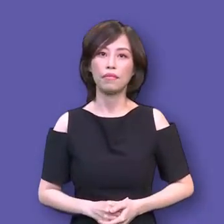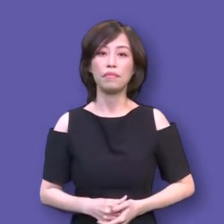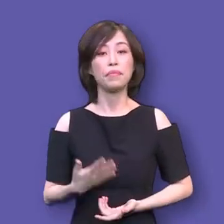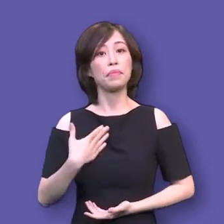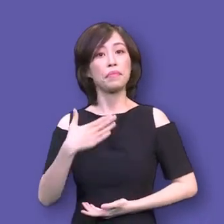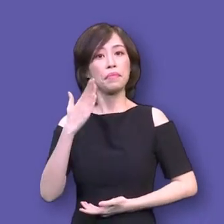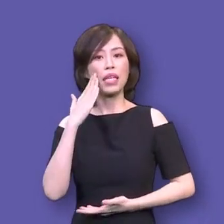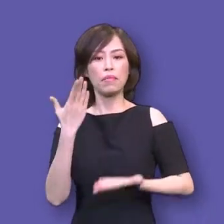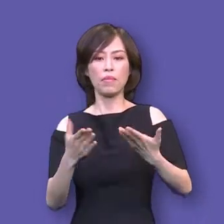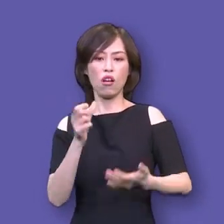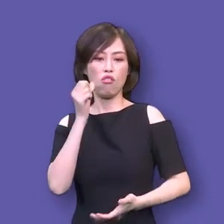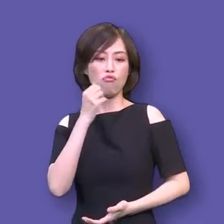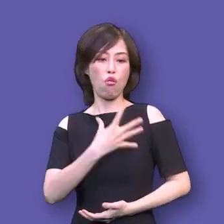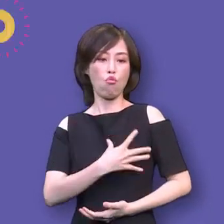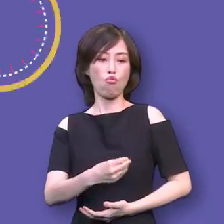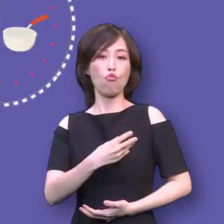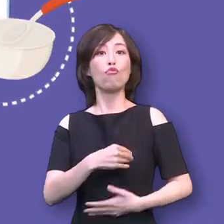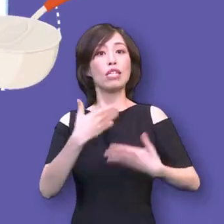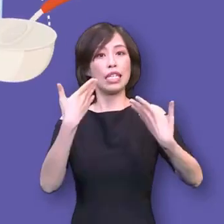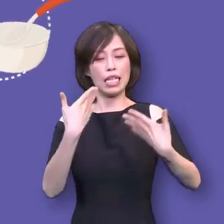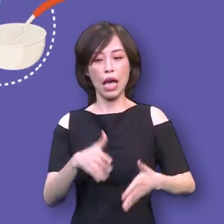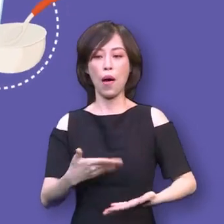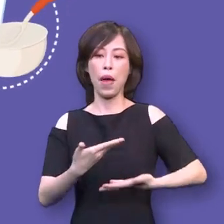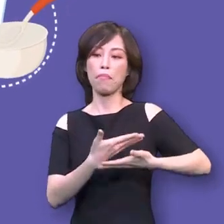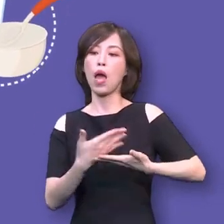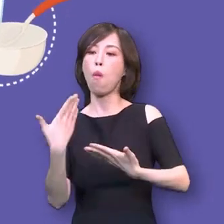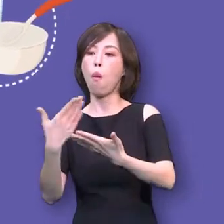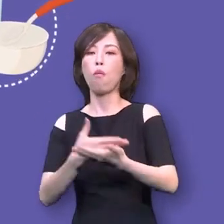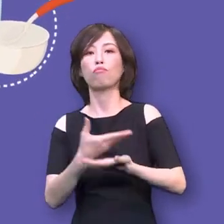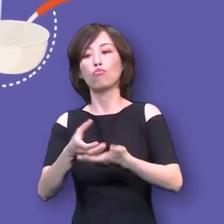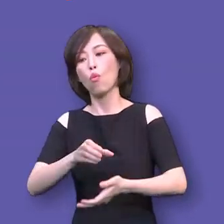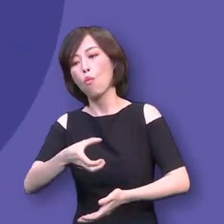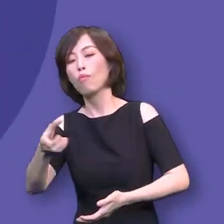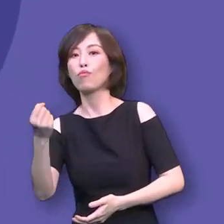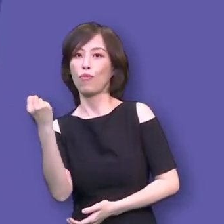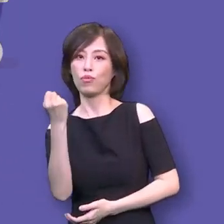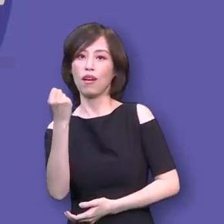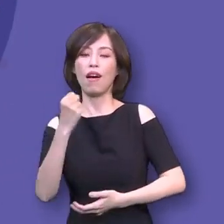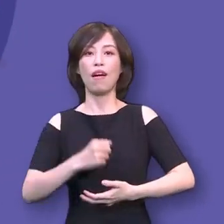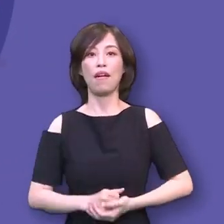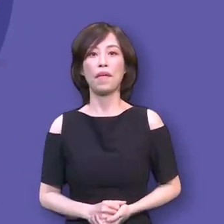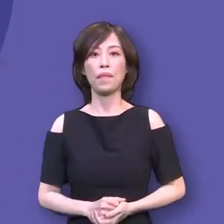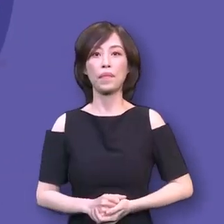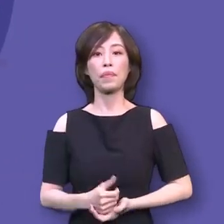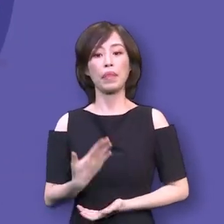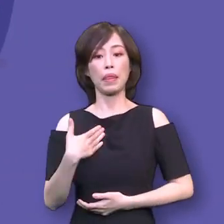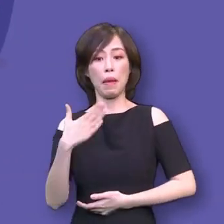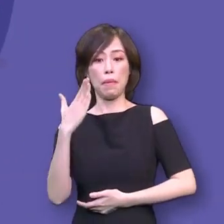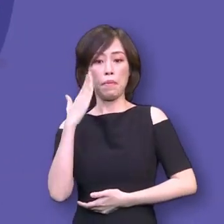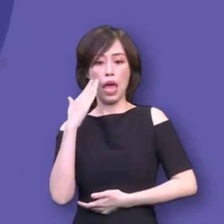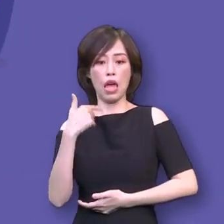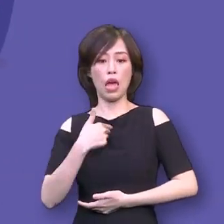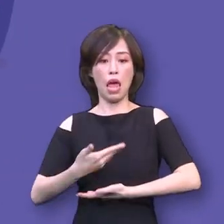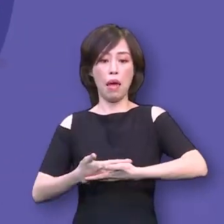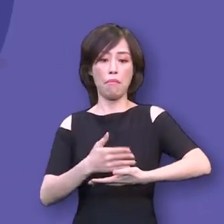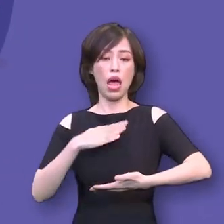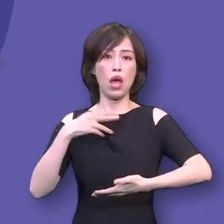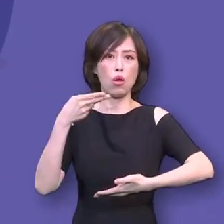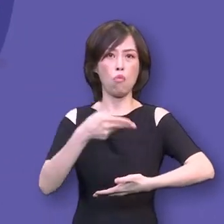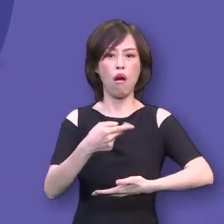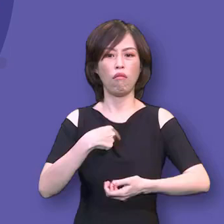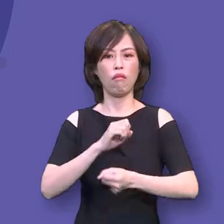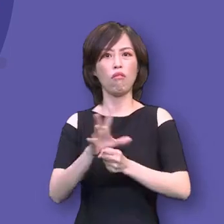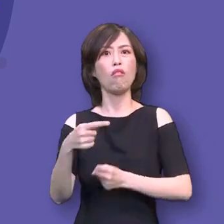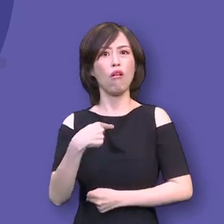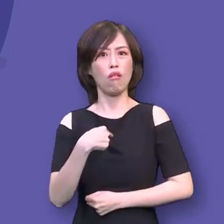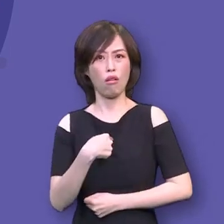Bà mẹ có thể vắt sữa để người khác cho trẻ uống bằng cốc hoặc thìa sạch. Đối với bà mẹ nuôi con bú bị mắc COVID-19,